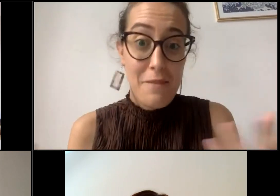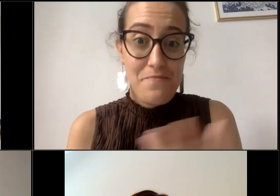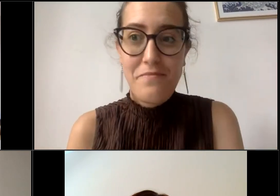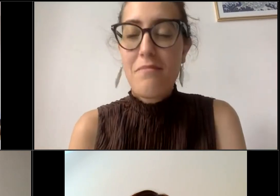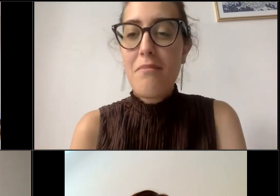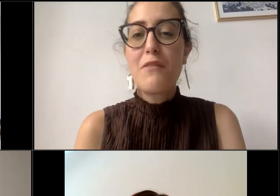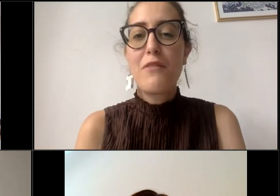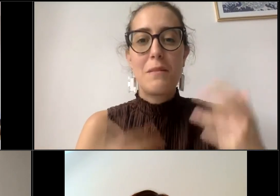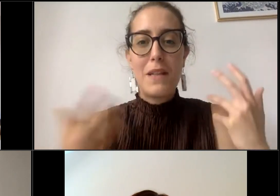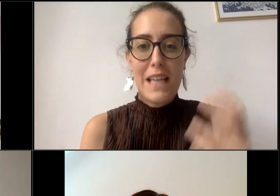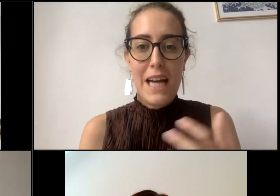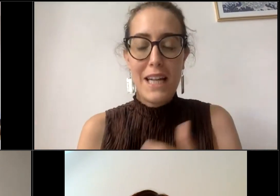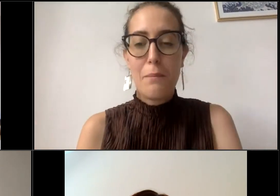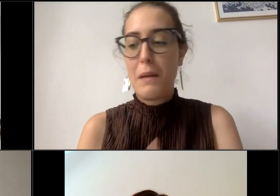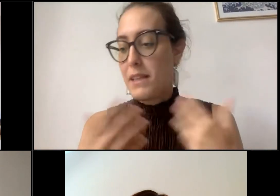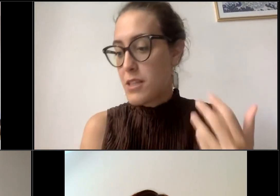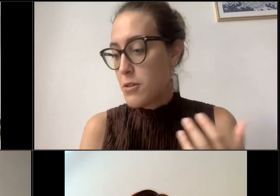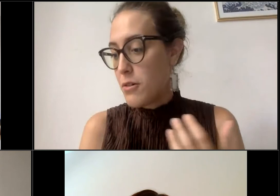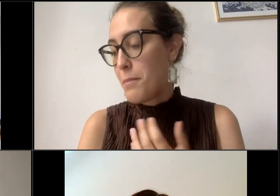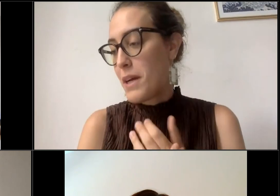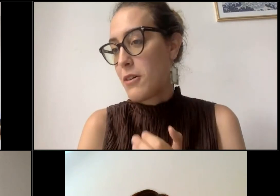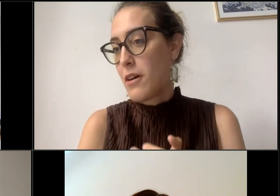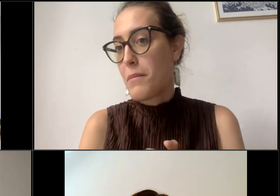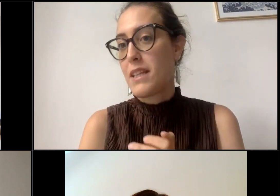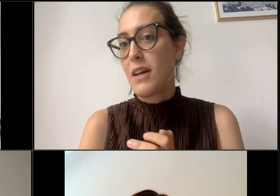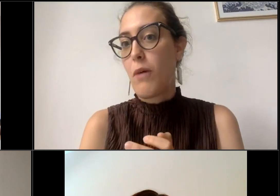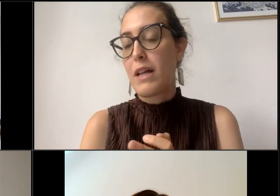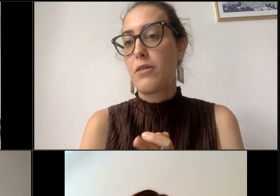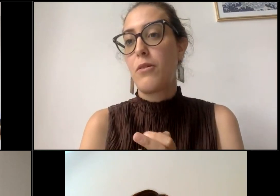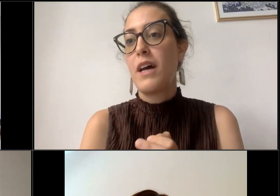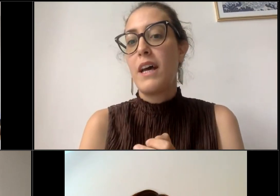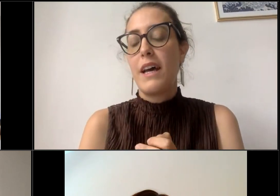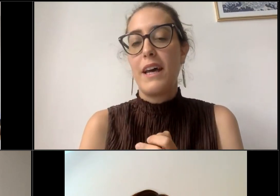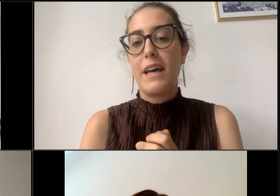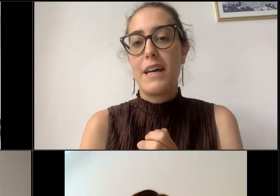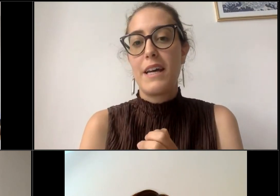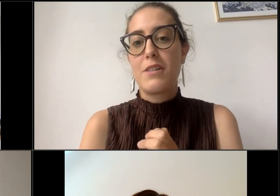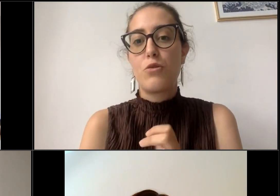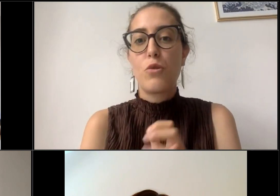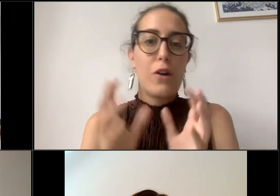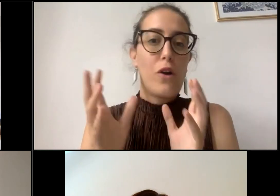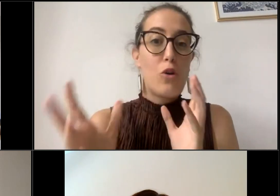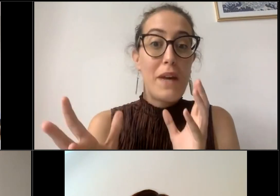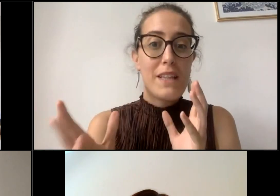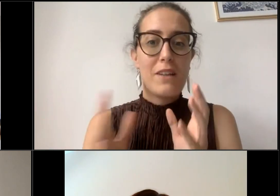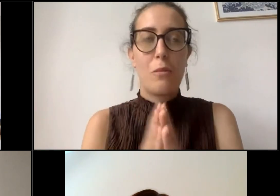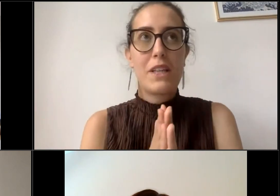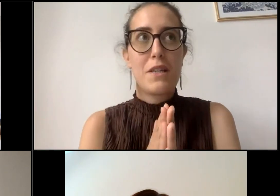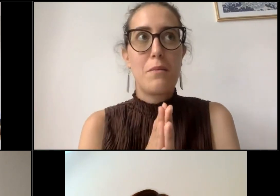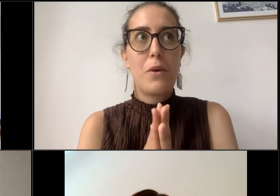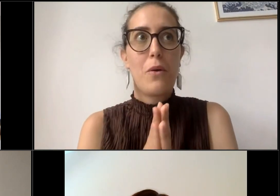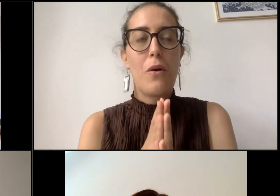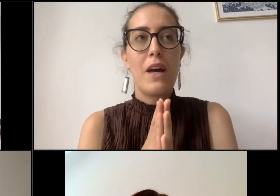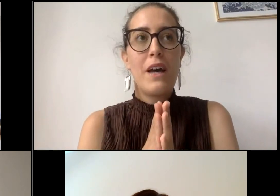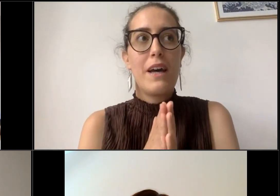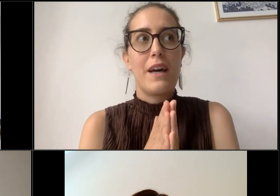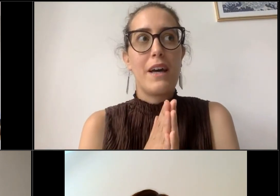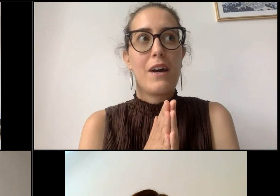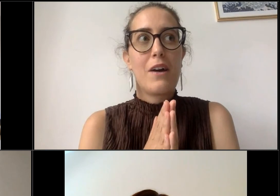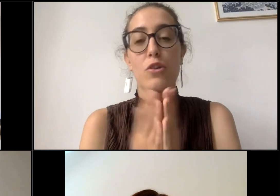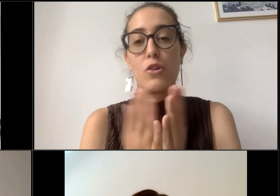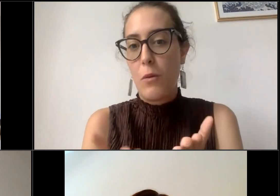flessibilità flessibilità nell'implementazione particolarmente quando si toccano argomenti come ad esempio